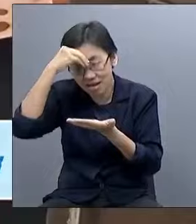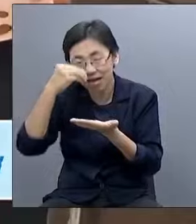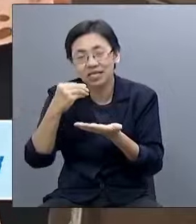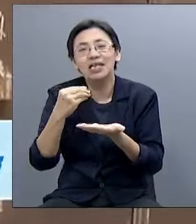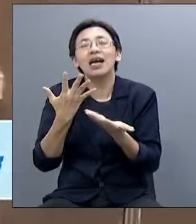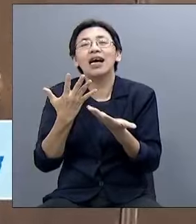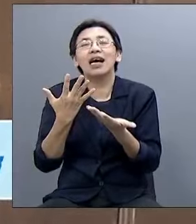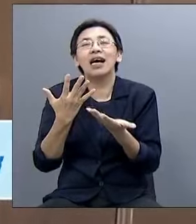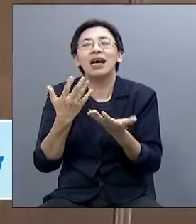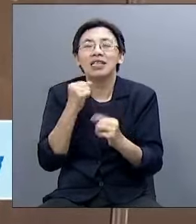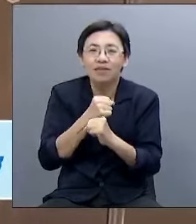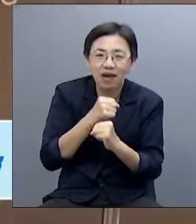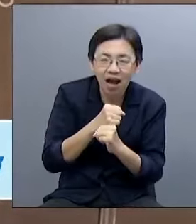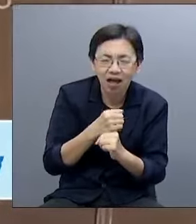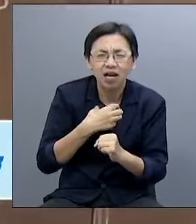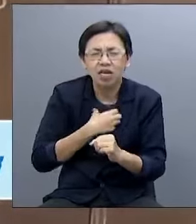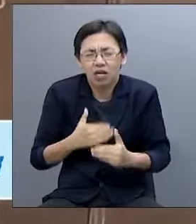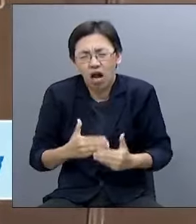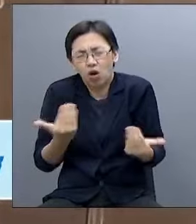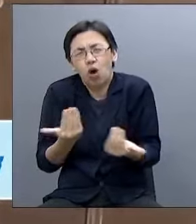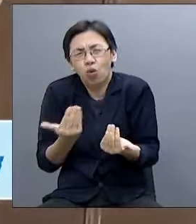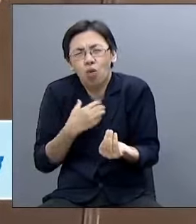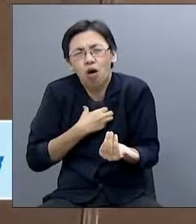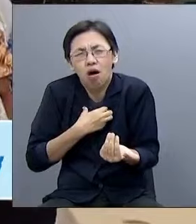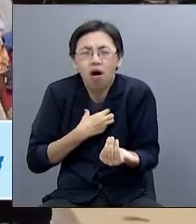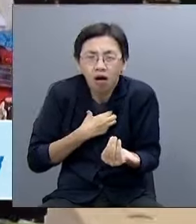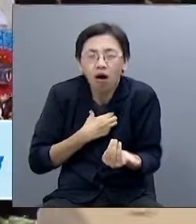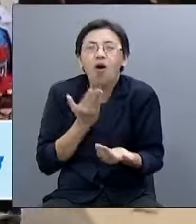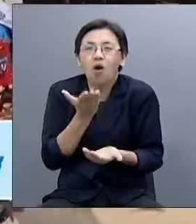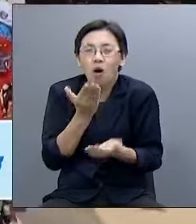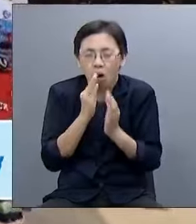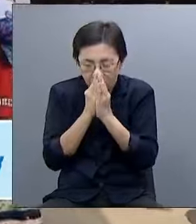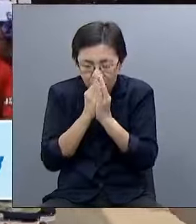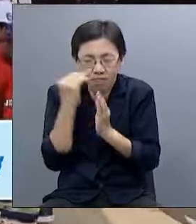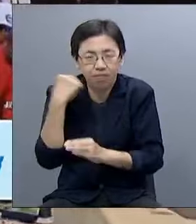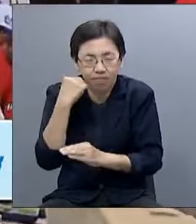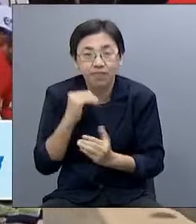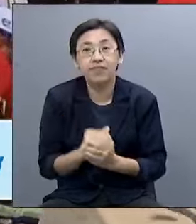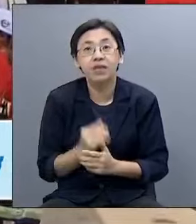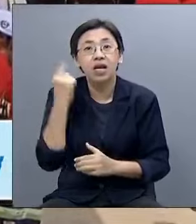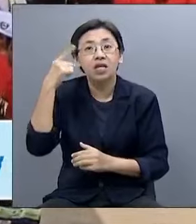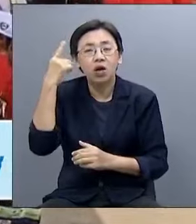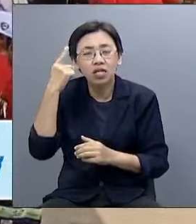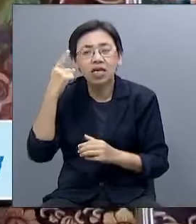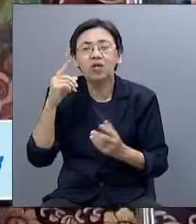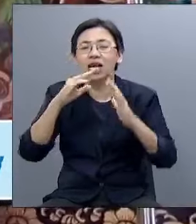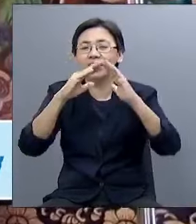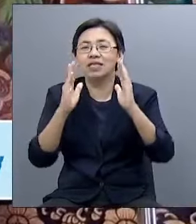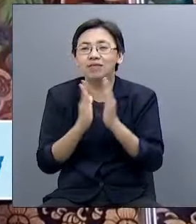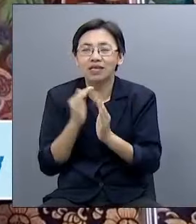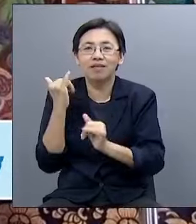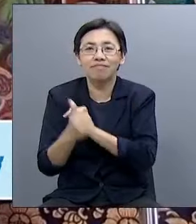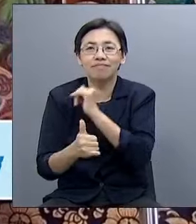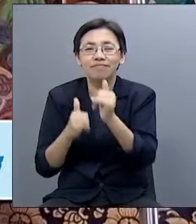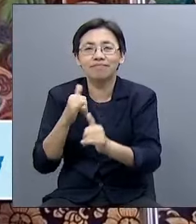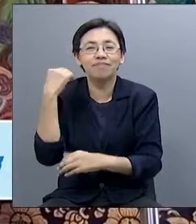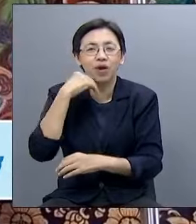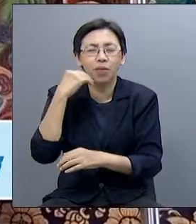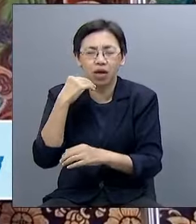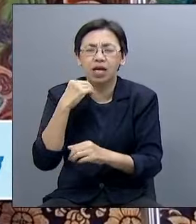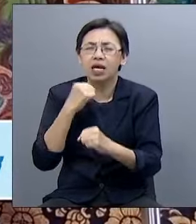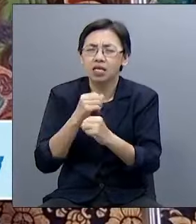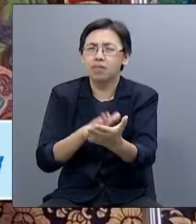ม้การขอมีลูกมีบุตรครับ ค่ะถือว่าเป็นอีกหนึ่งหมุดหมายสำคัญที่เป็นที่ท่องเที่ยวประเพณีที่สืบทอดกันมาอย่างยาวนานนะคะให้เยา